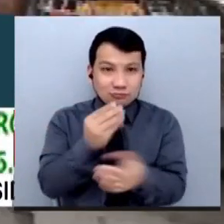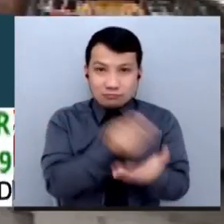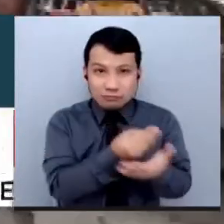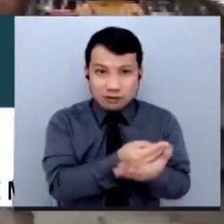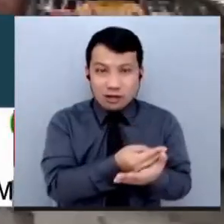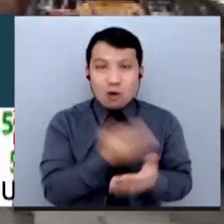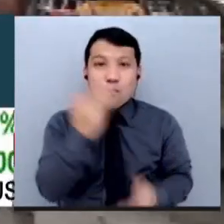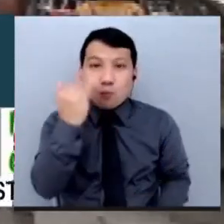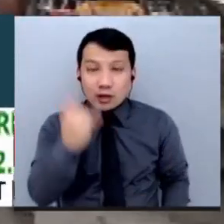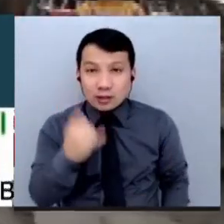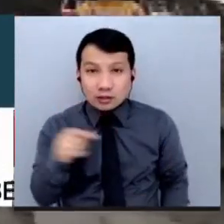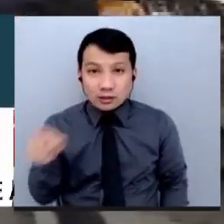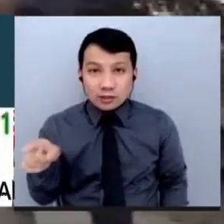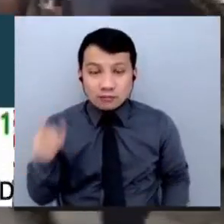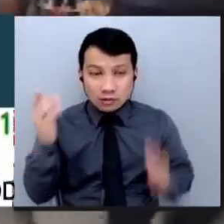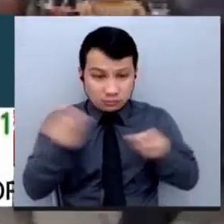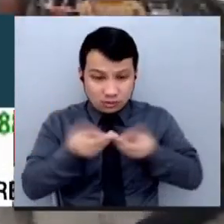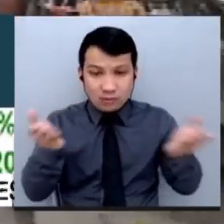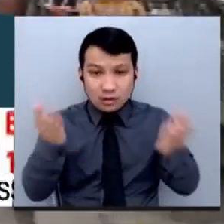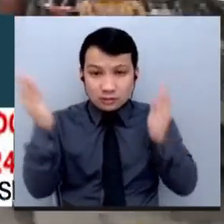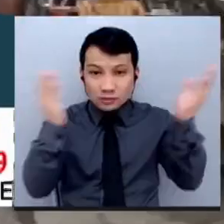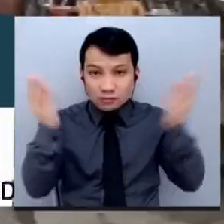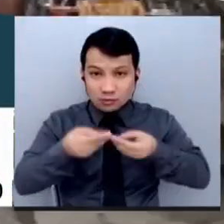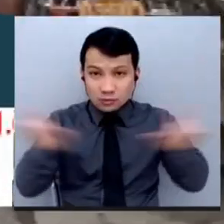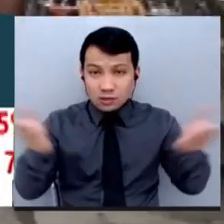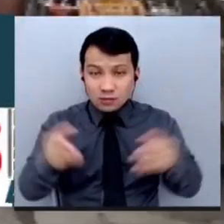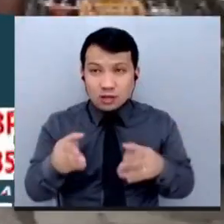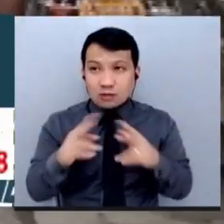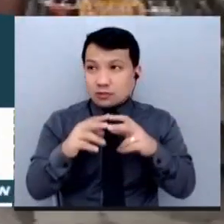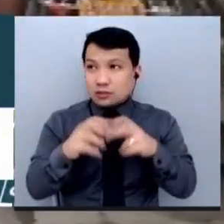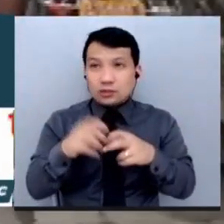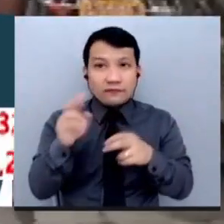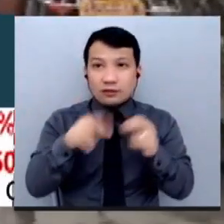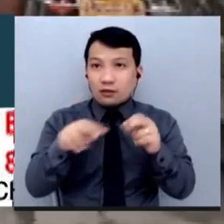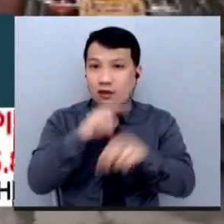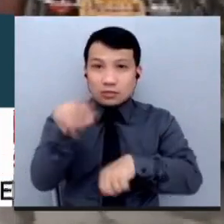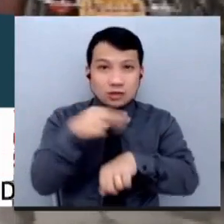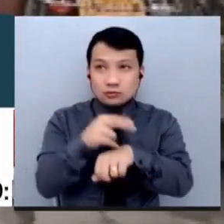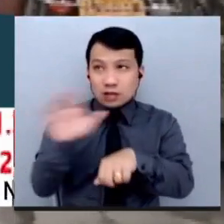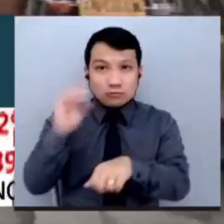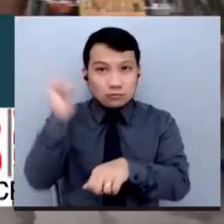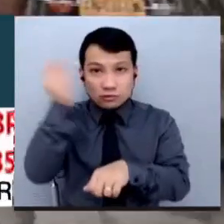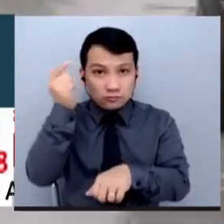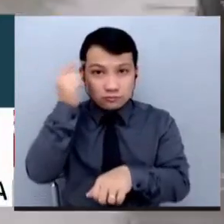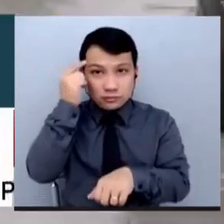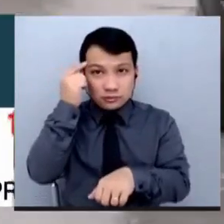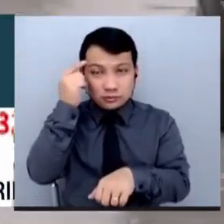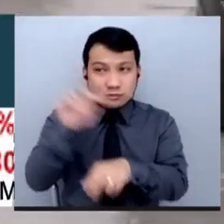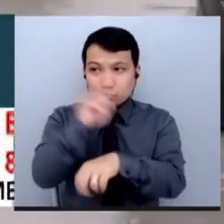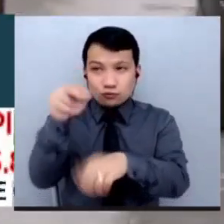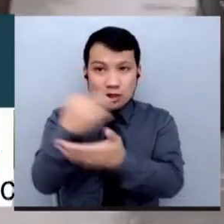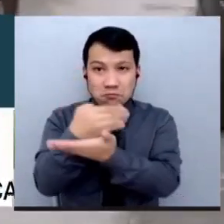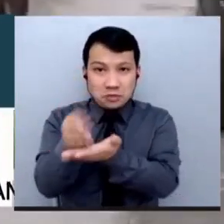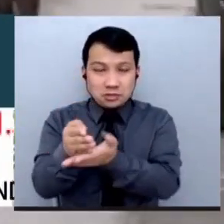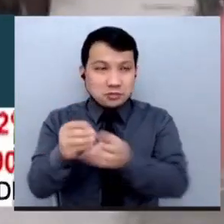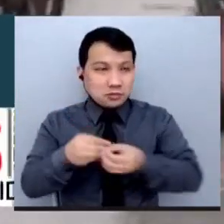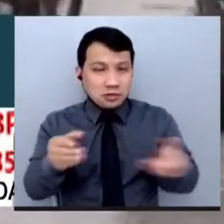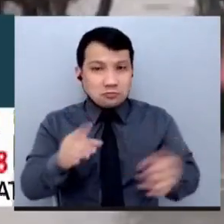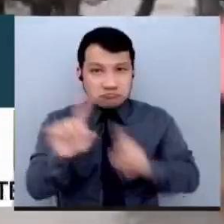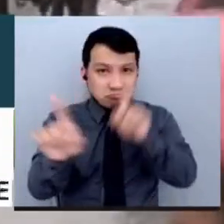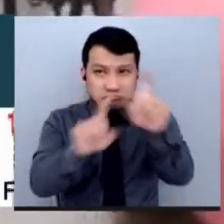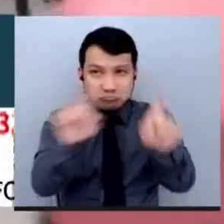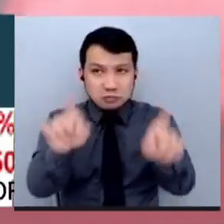kasi servisyo yun para sa tao. Di ba even in the national, even sa national budget na madalas nating